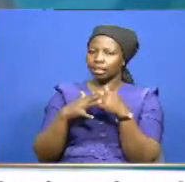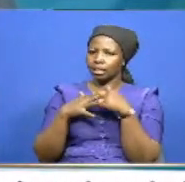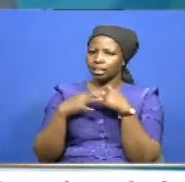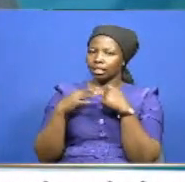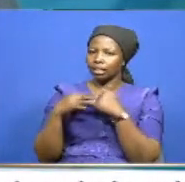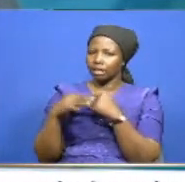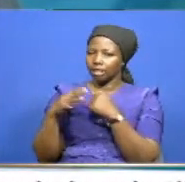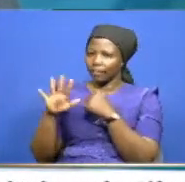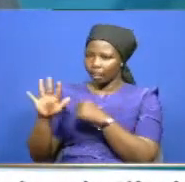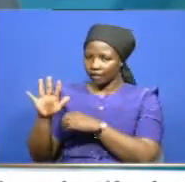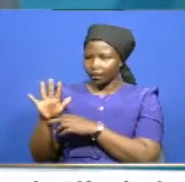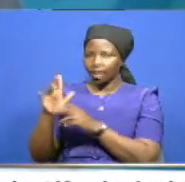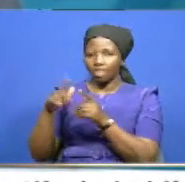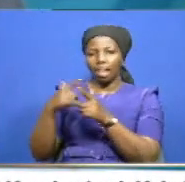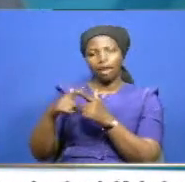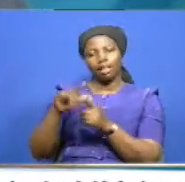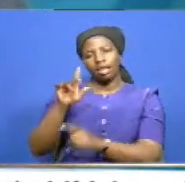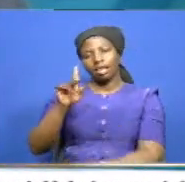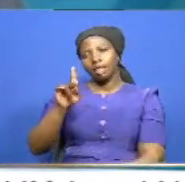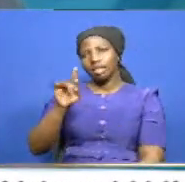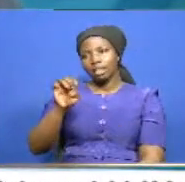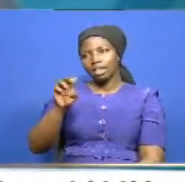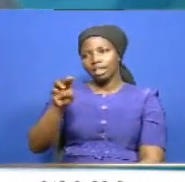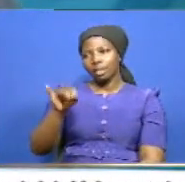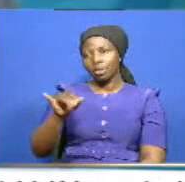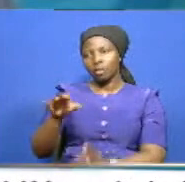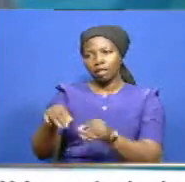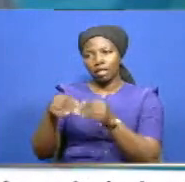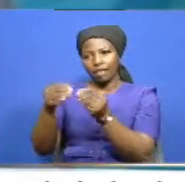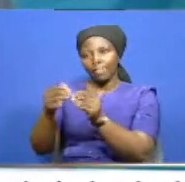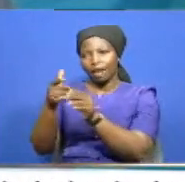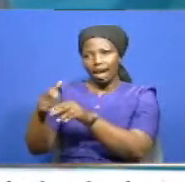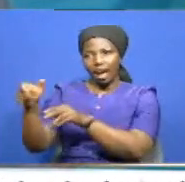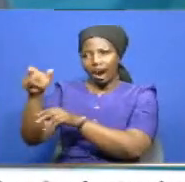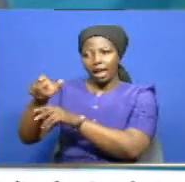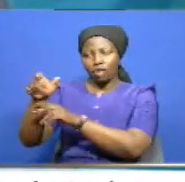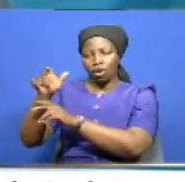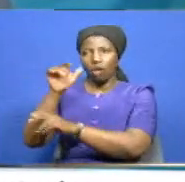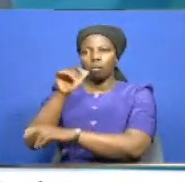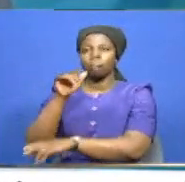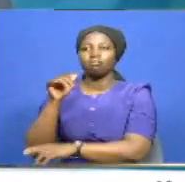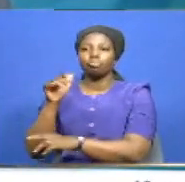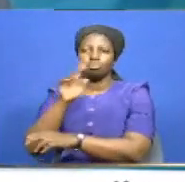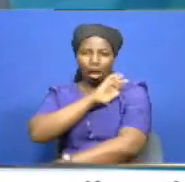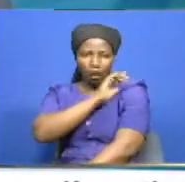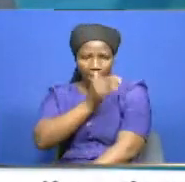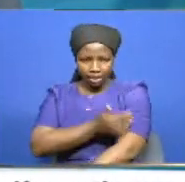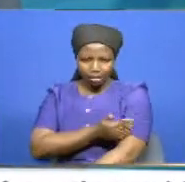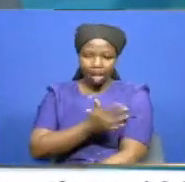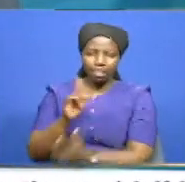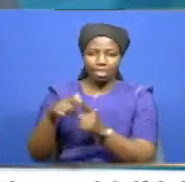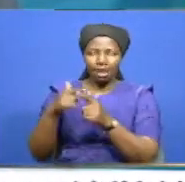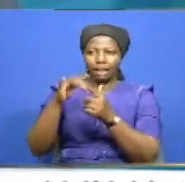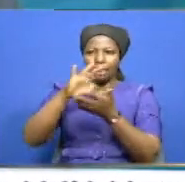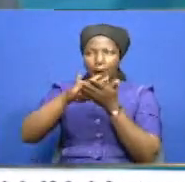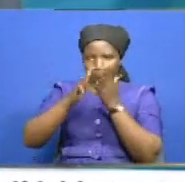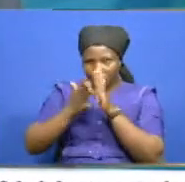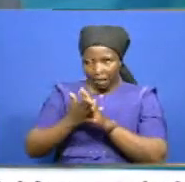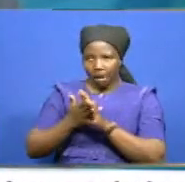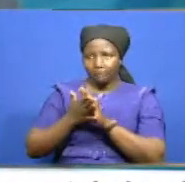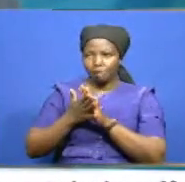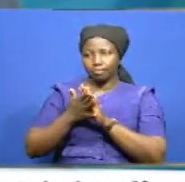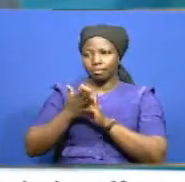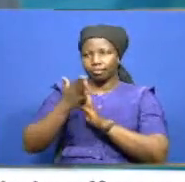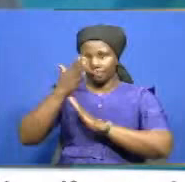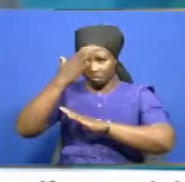1985 KEWI ikapewa cheo na kuongezwa mamlaka, na sasa ikawa chuo kamili cha